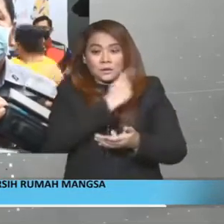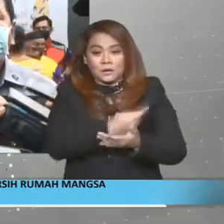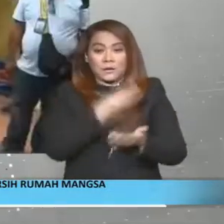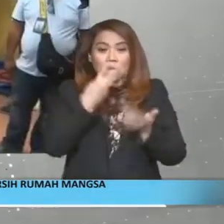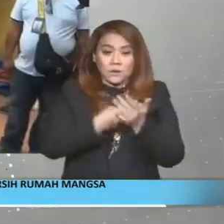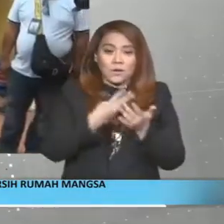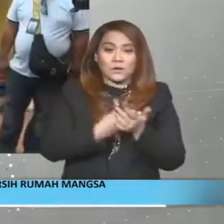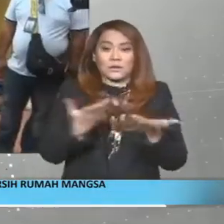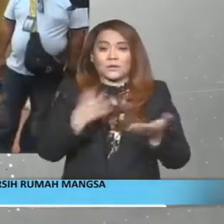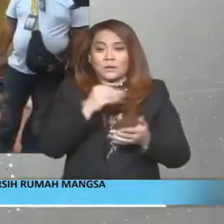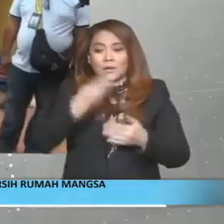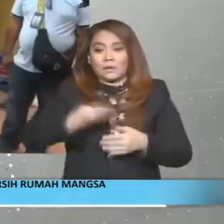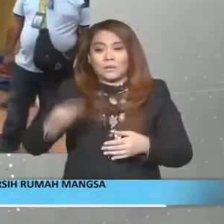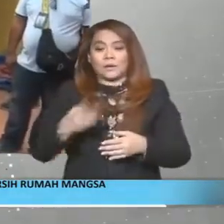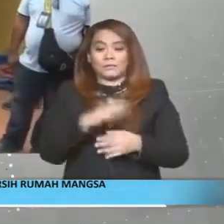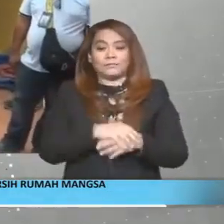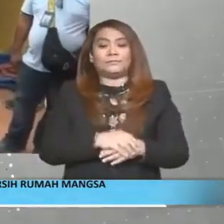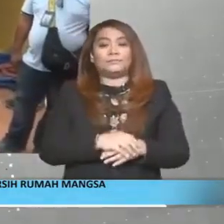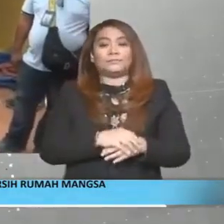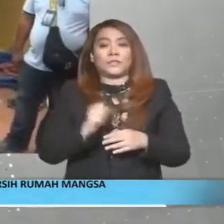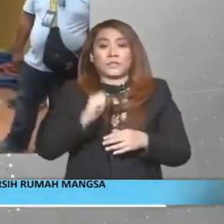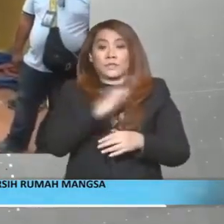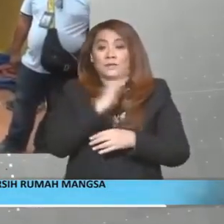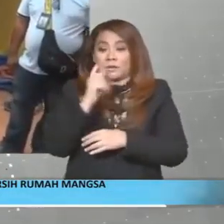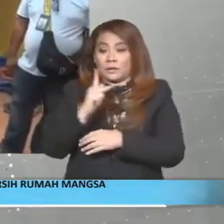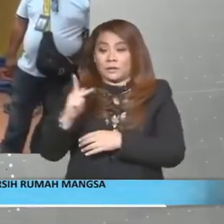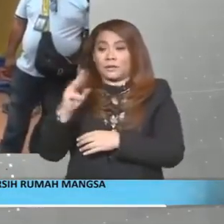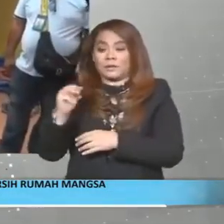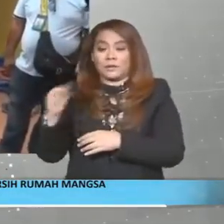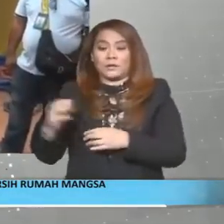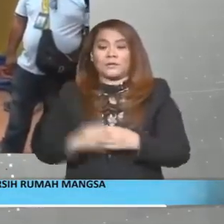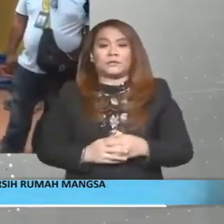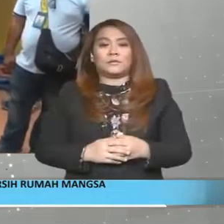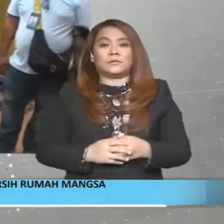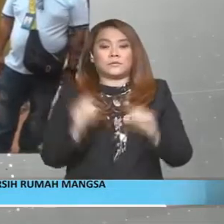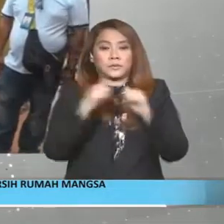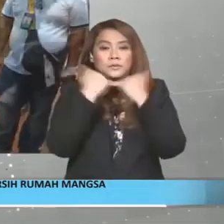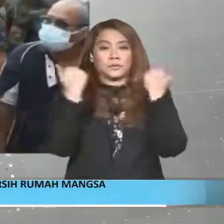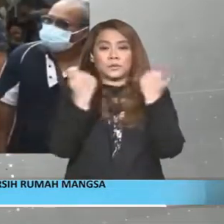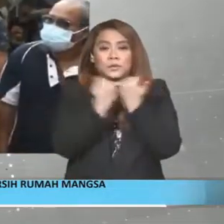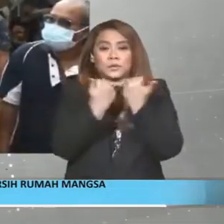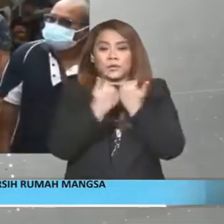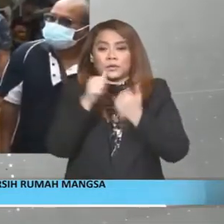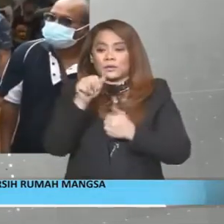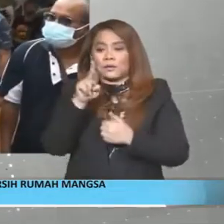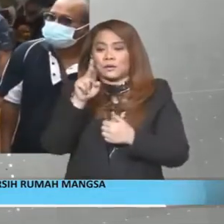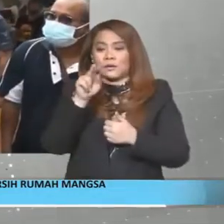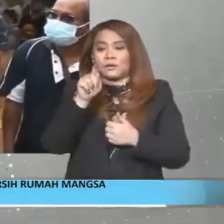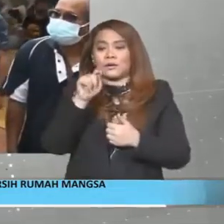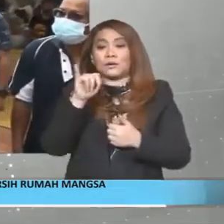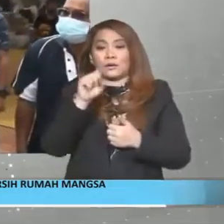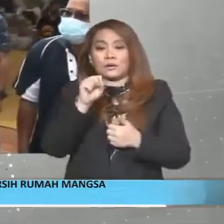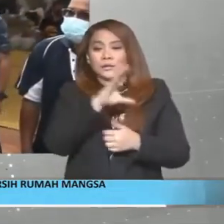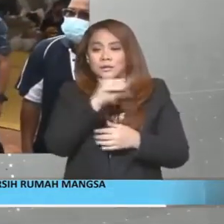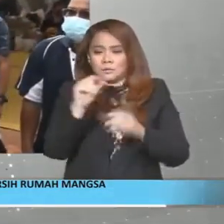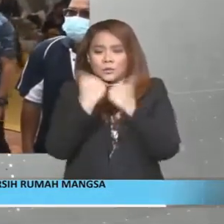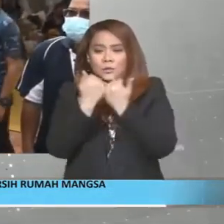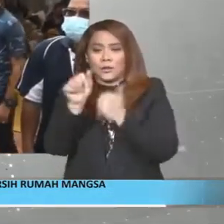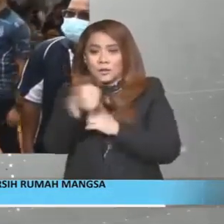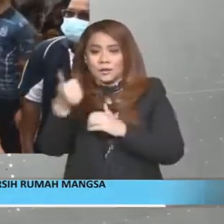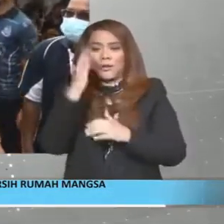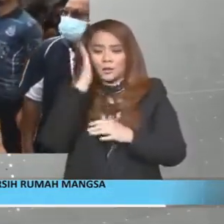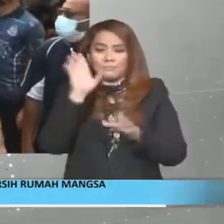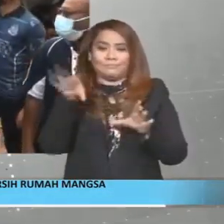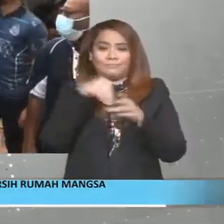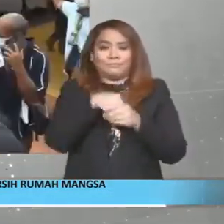sekali selain kaki tangan q&q m Hai persatuan Indah kreatif dan artis tempatan dijangkau terutama pada program ini